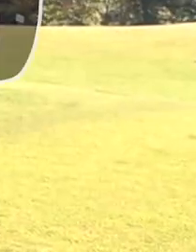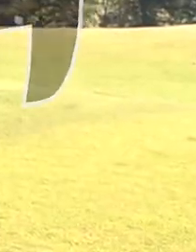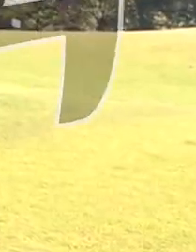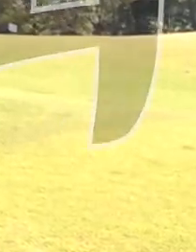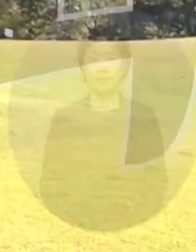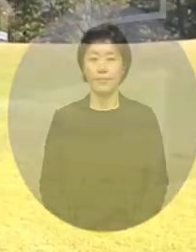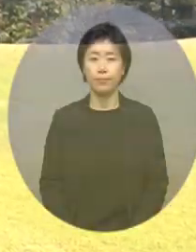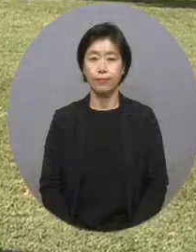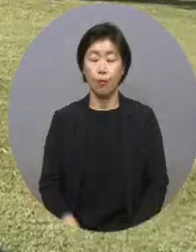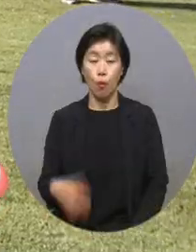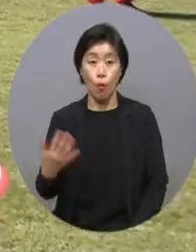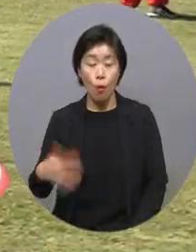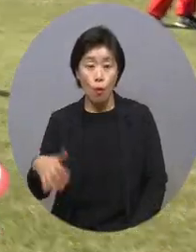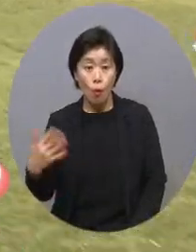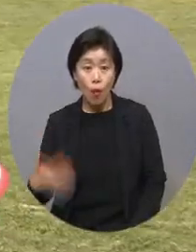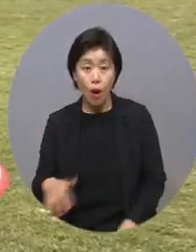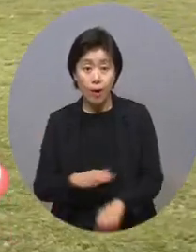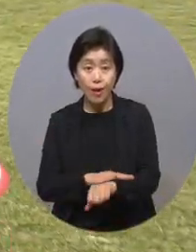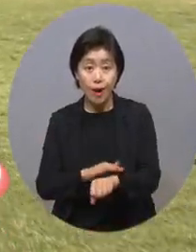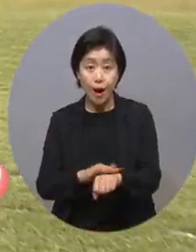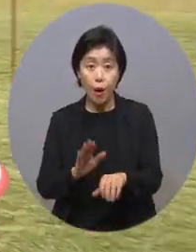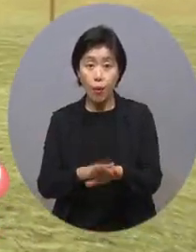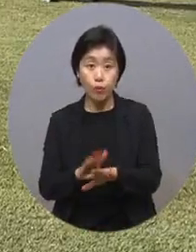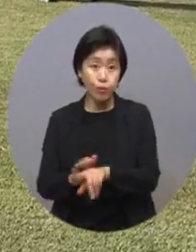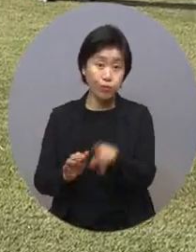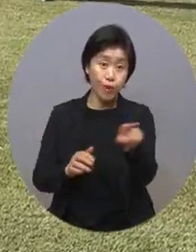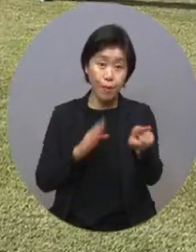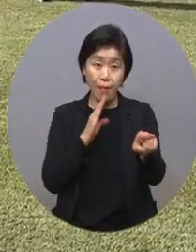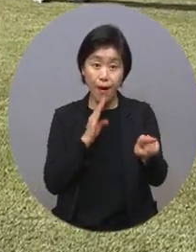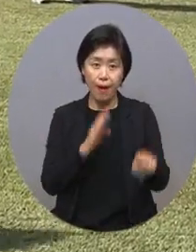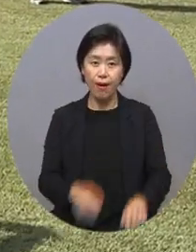와 왼쪽을 오. 봤죠 약간 왼쪽인데